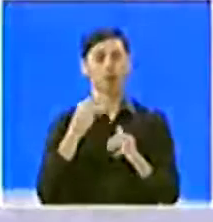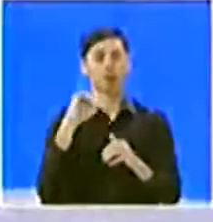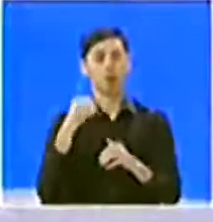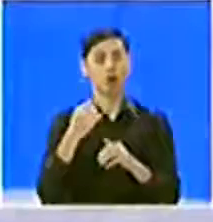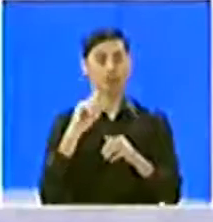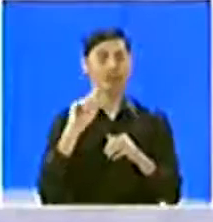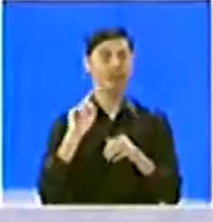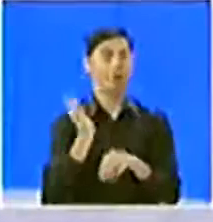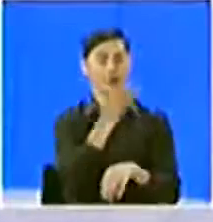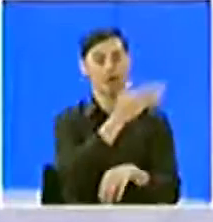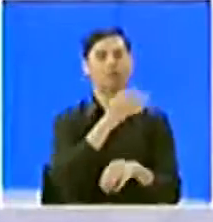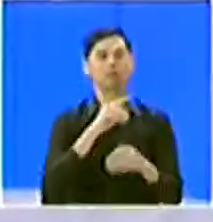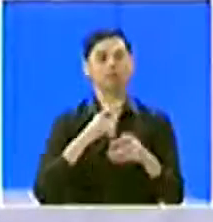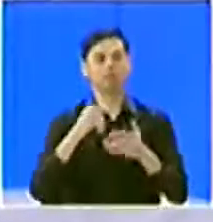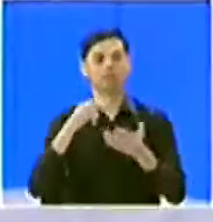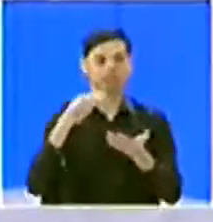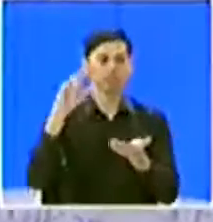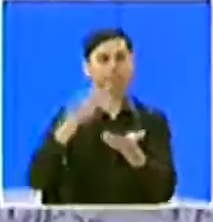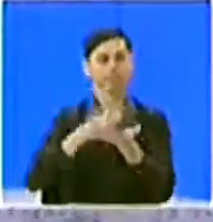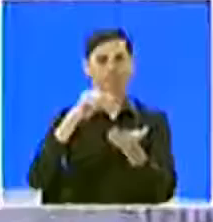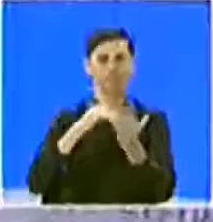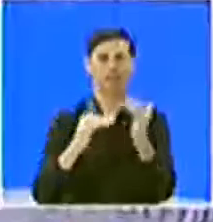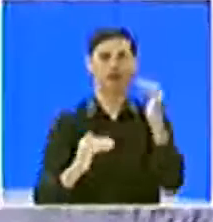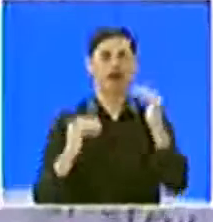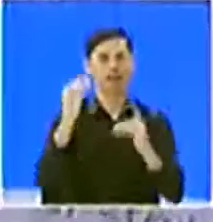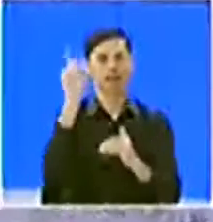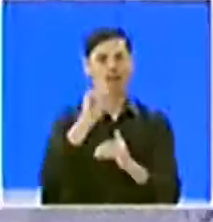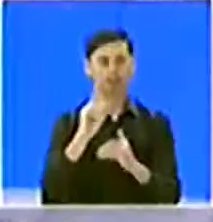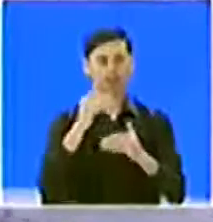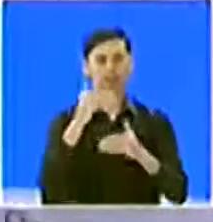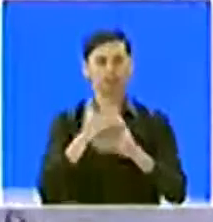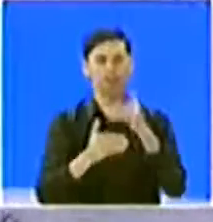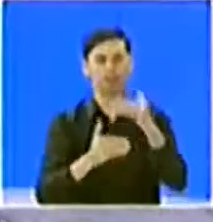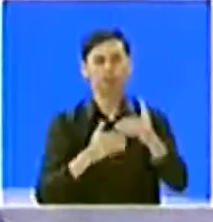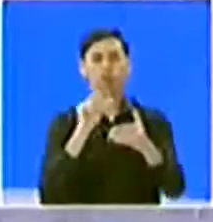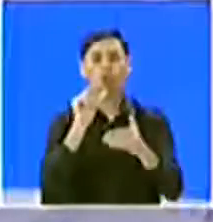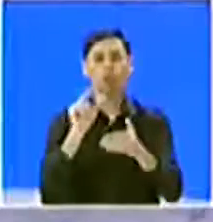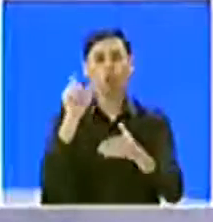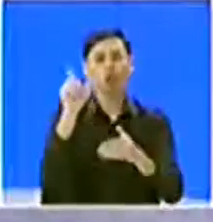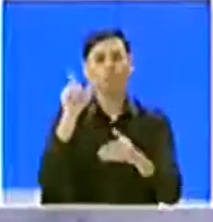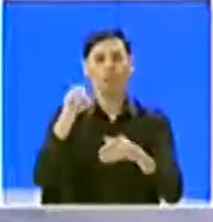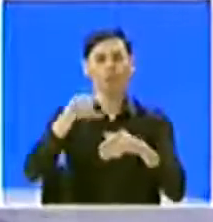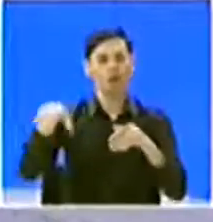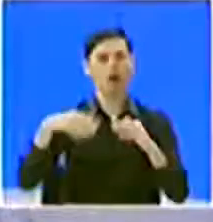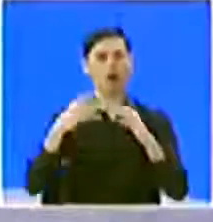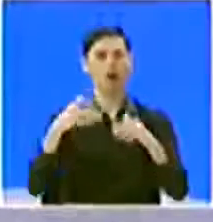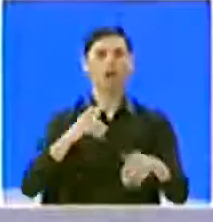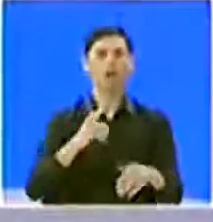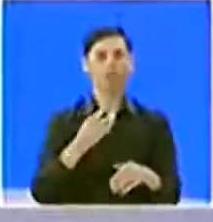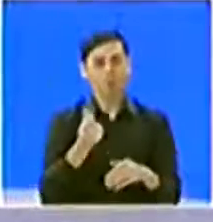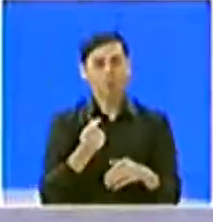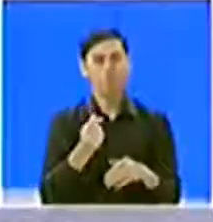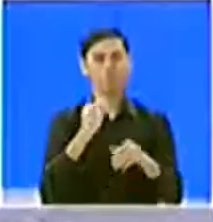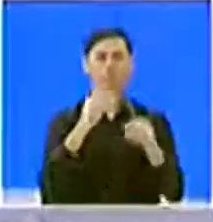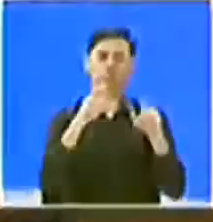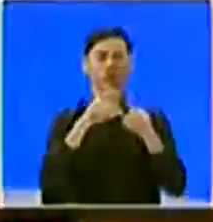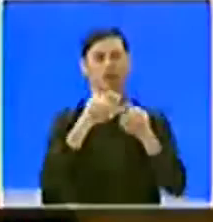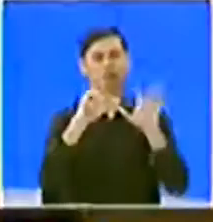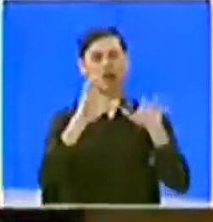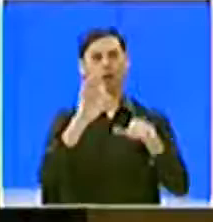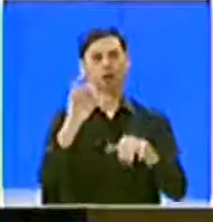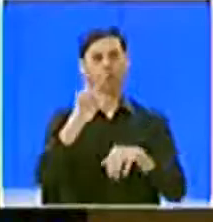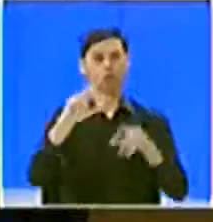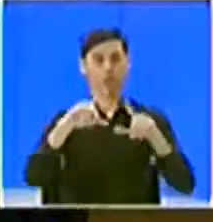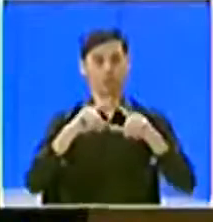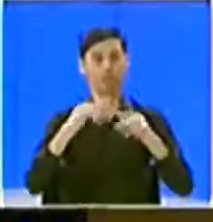memperlakukan kenaikan tarif listrik secara bertahap bagi rumah tangga golongan mampu dengan daya 900 volt. Kenaikan tarif dilakukan setiap 2 bulan sekali,